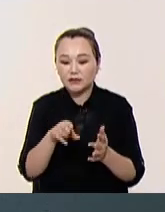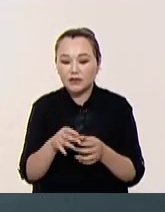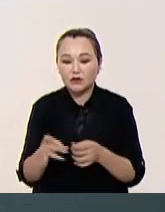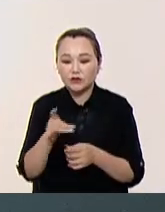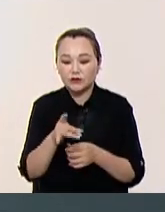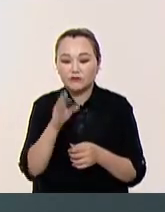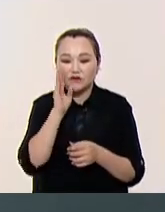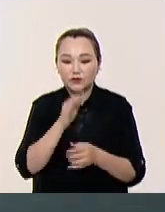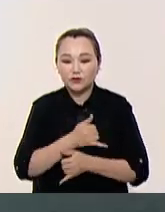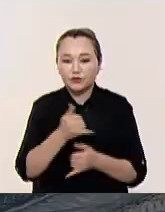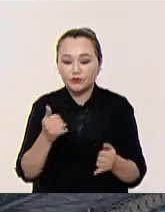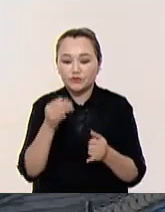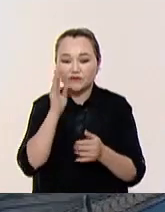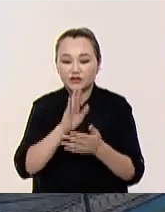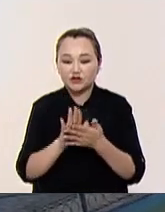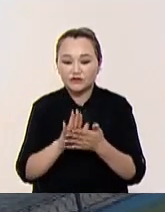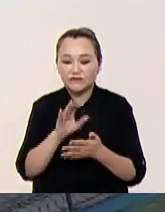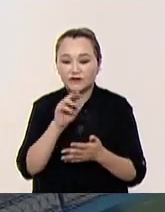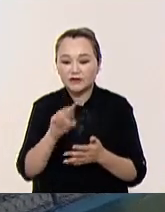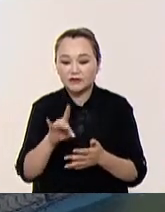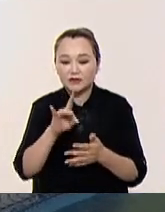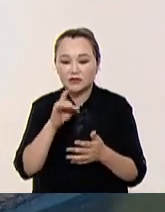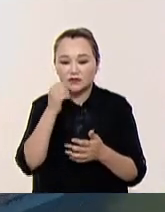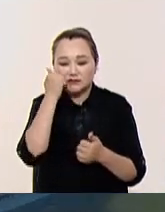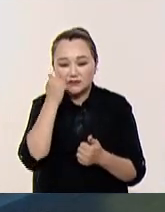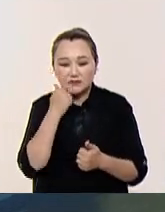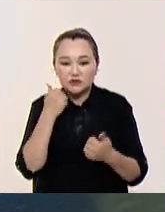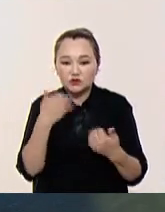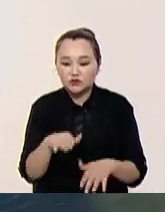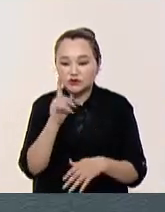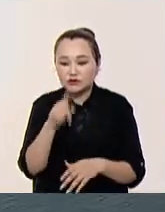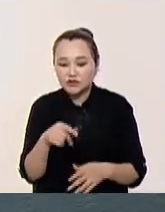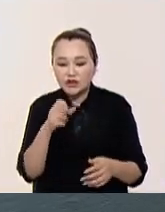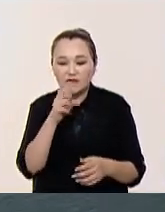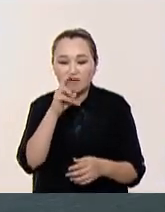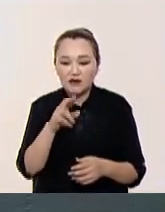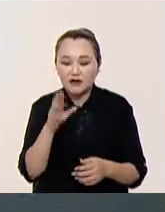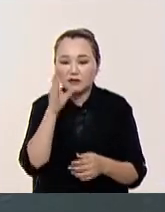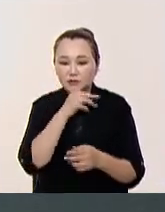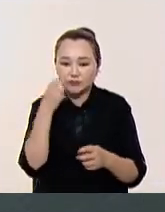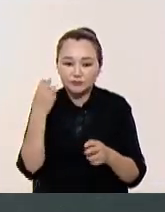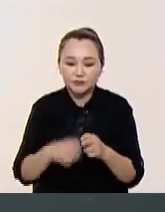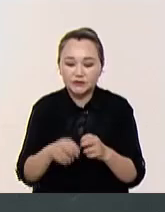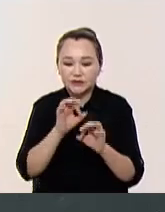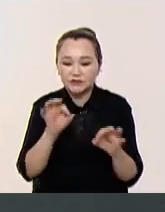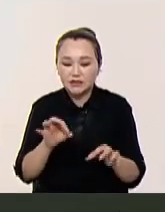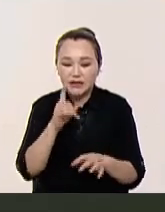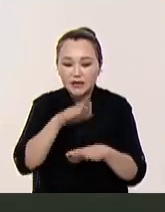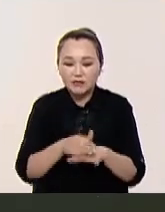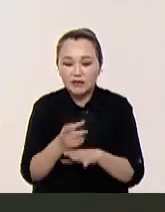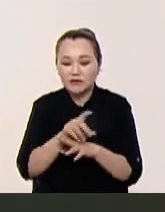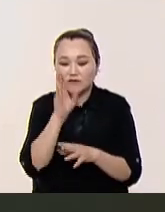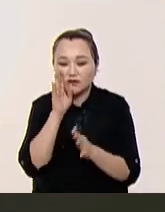сумен қамтамасыз ететін су тазартқыш жабдықтар әбден тозған. Қазір тіпті апаттық жағдайда, деді аймақ басшысы. Сондықтан ол